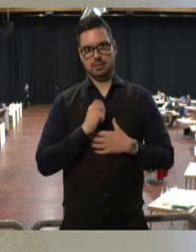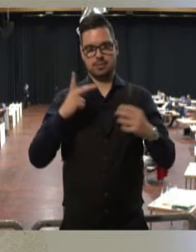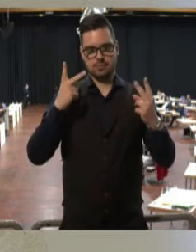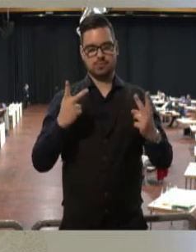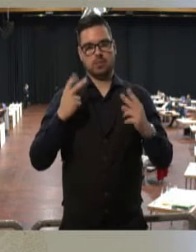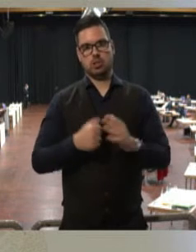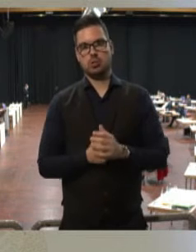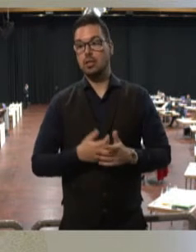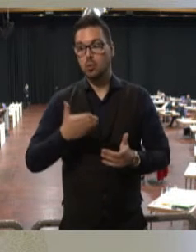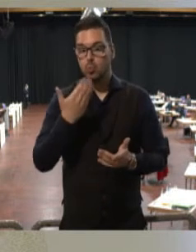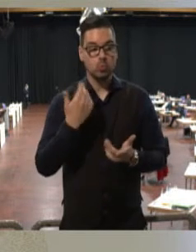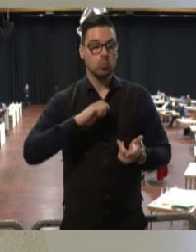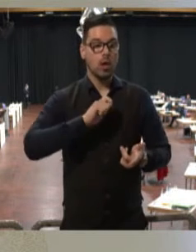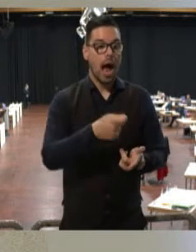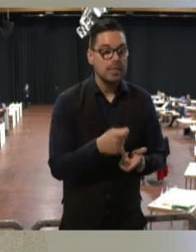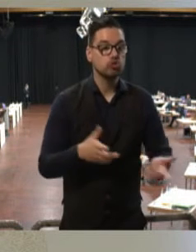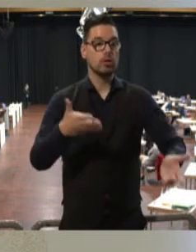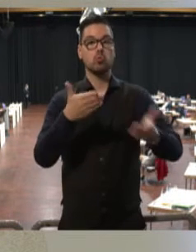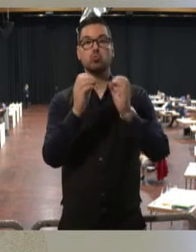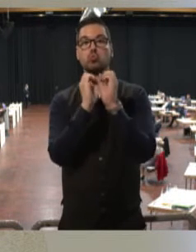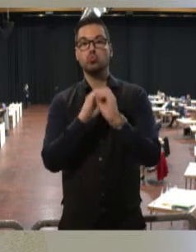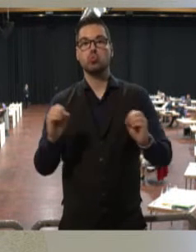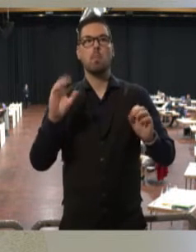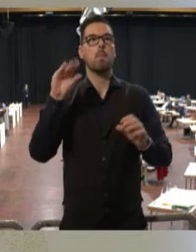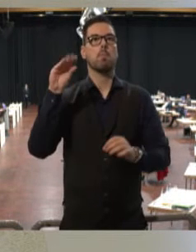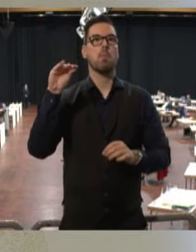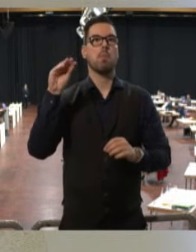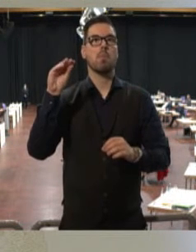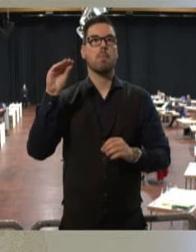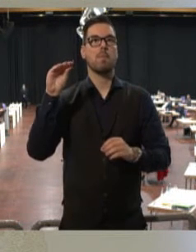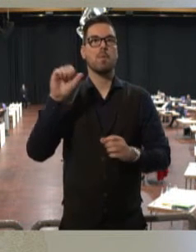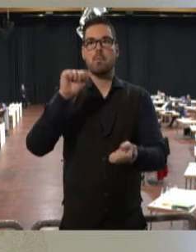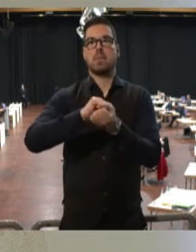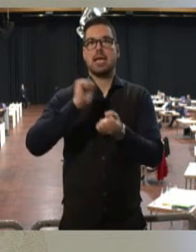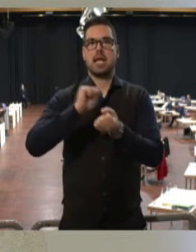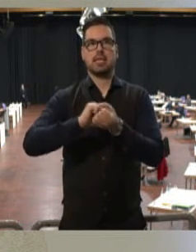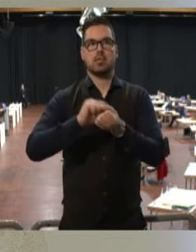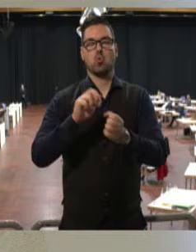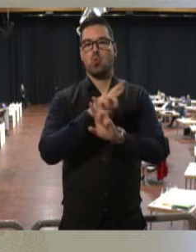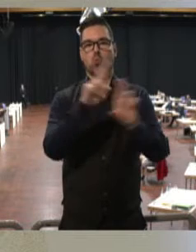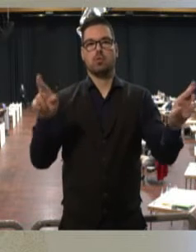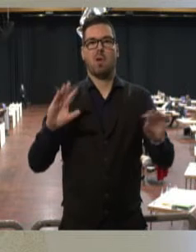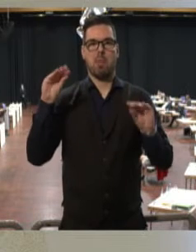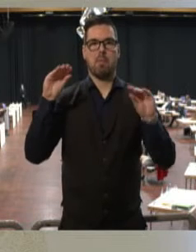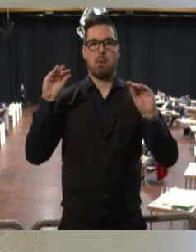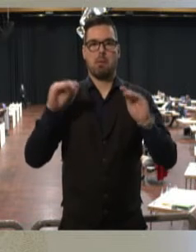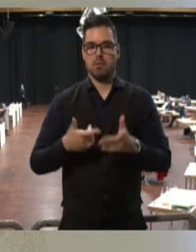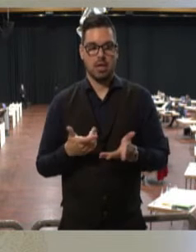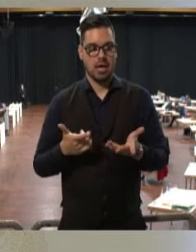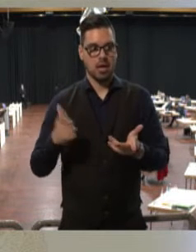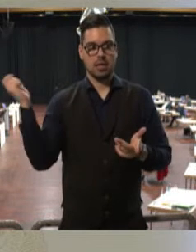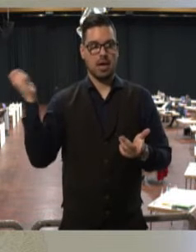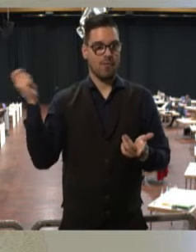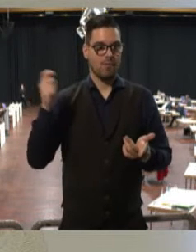hat es eben daran gemangelt. Ne? Sirenen fehlen, auch die Medien, der Rundfunk hat nicht entsprechend